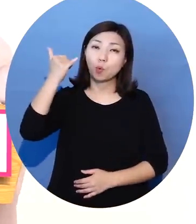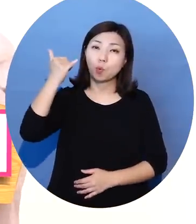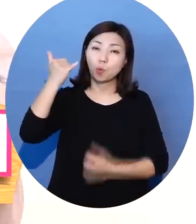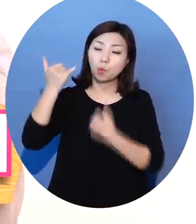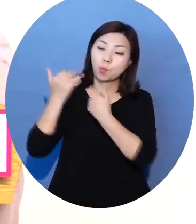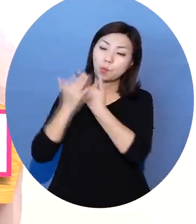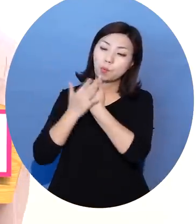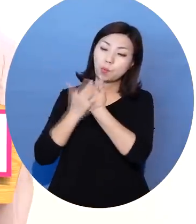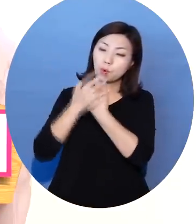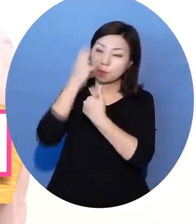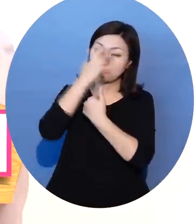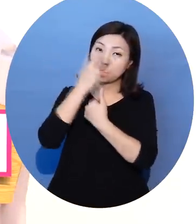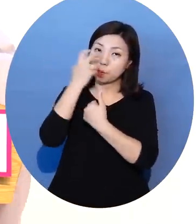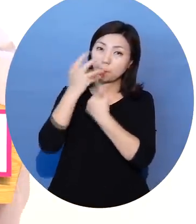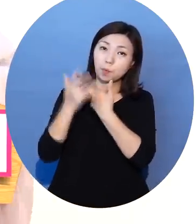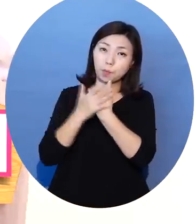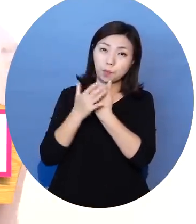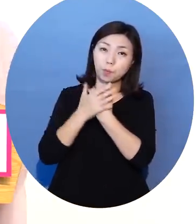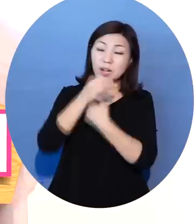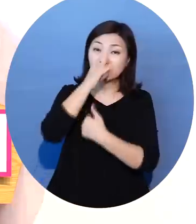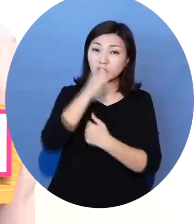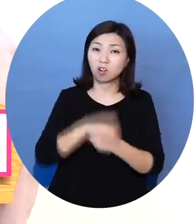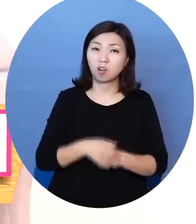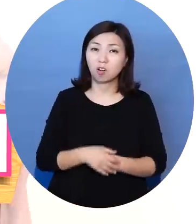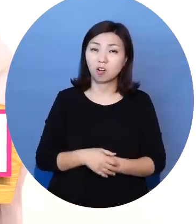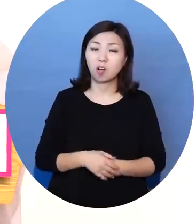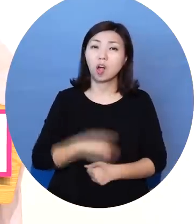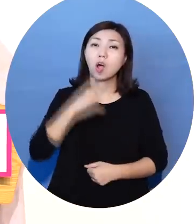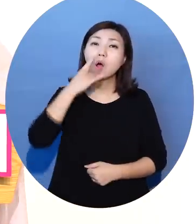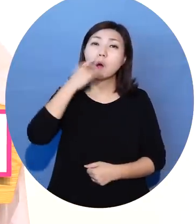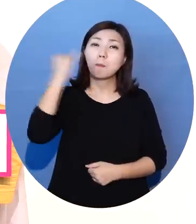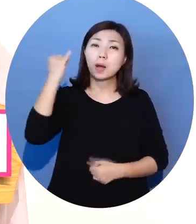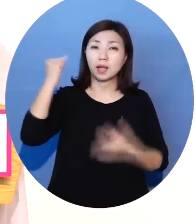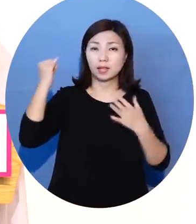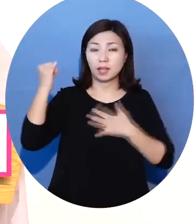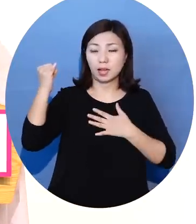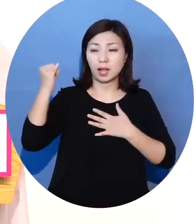보호해. 그러니까 어머니와 내가 한 가족이라는 거예요.